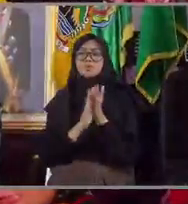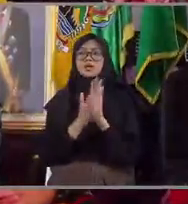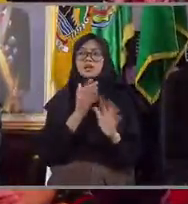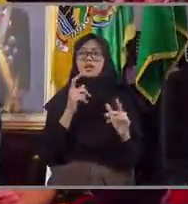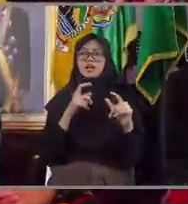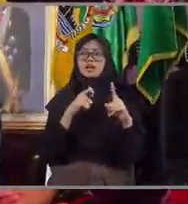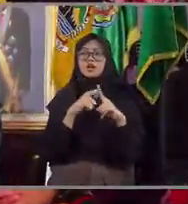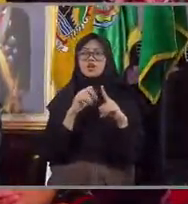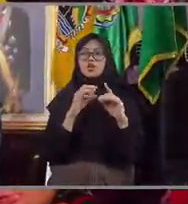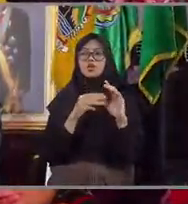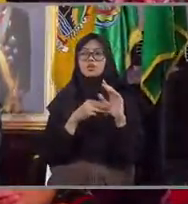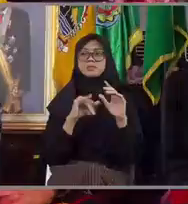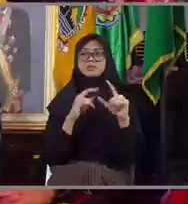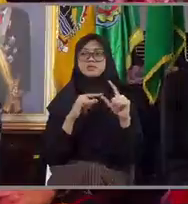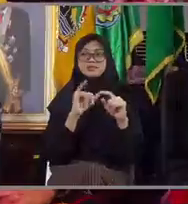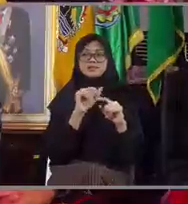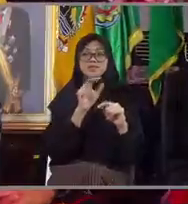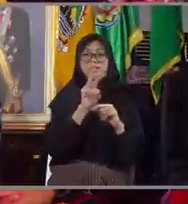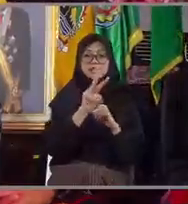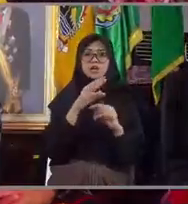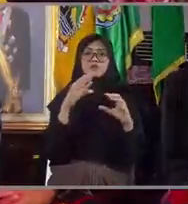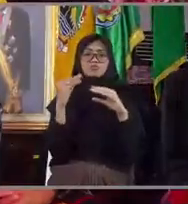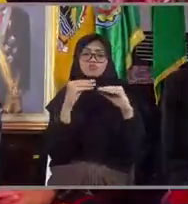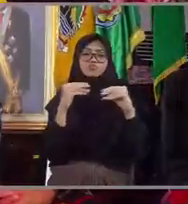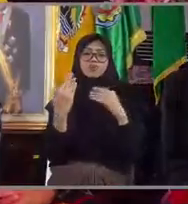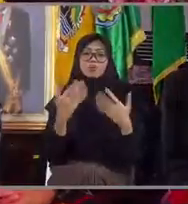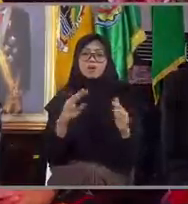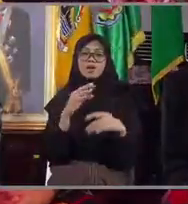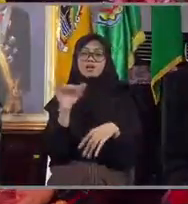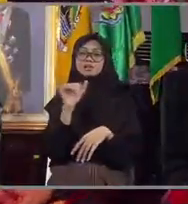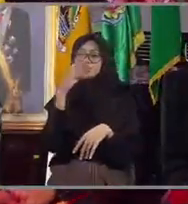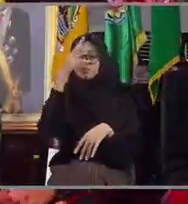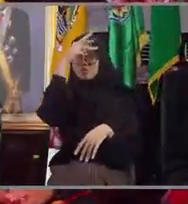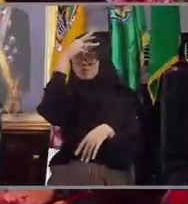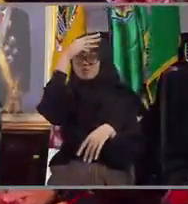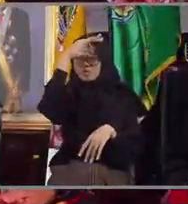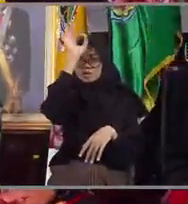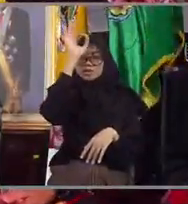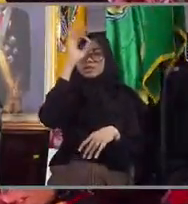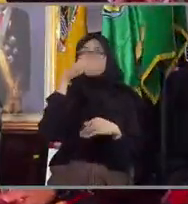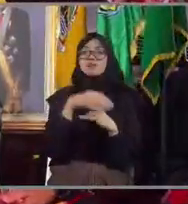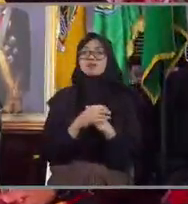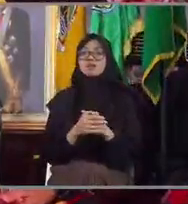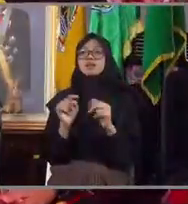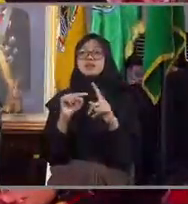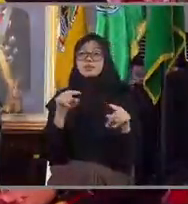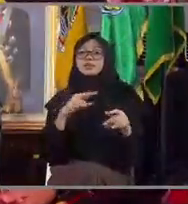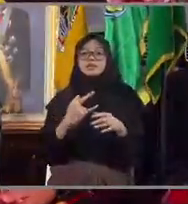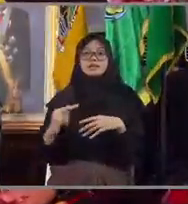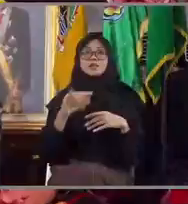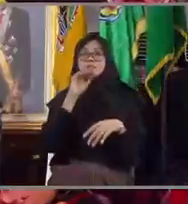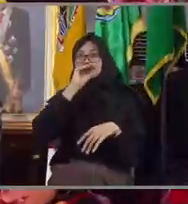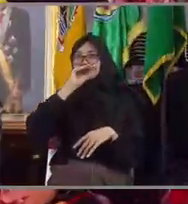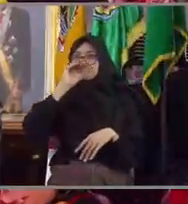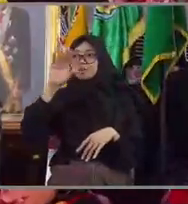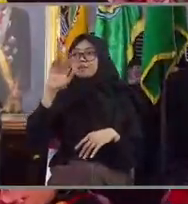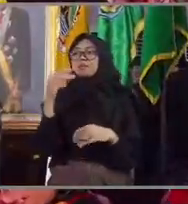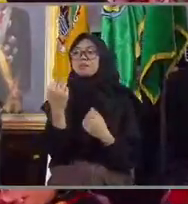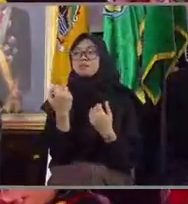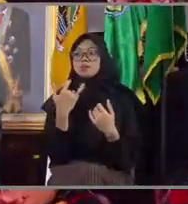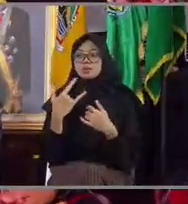dengan Polri Pak saya kira ini nanti akan kami sampaikan dan juga merupakan dorongan Saya pribadi